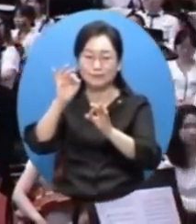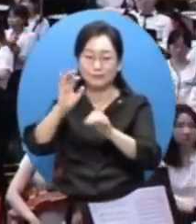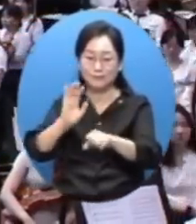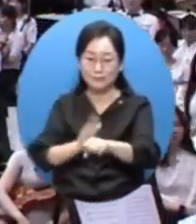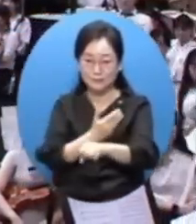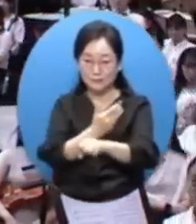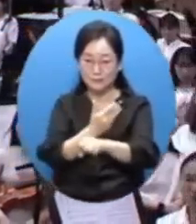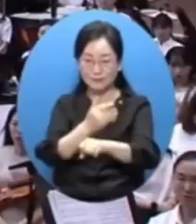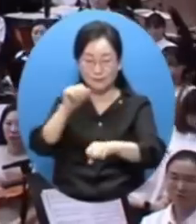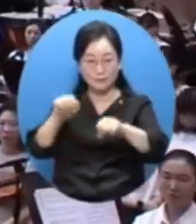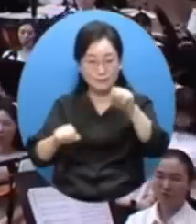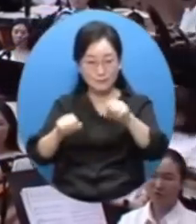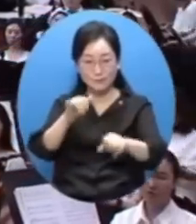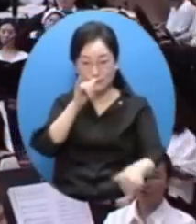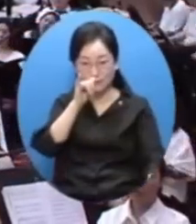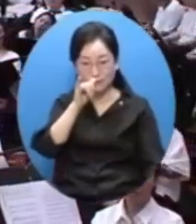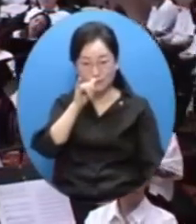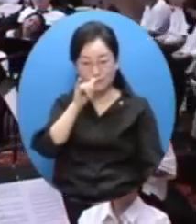잘못을 해도